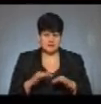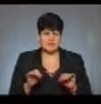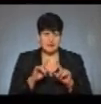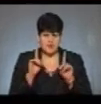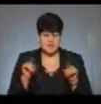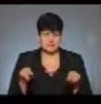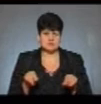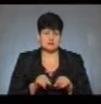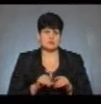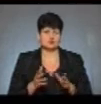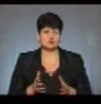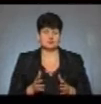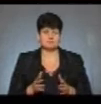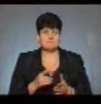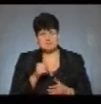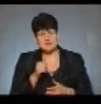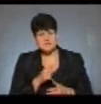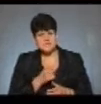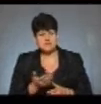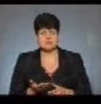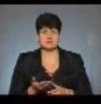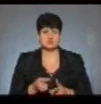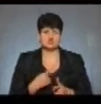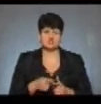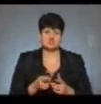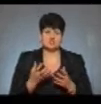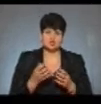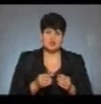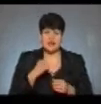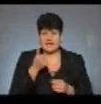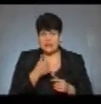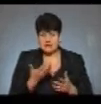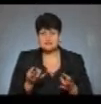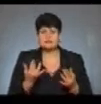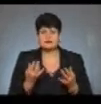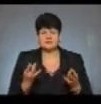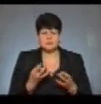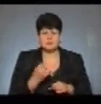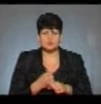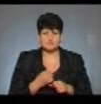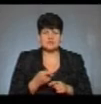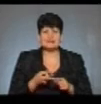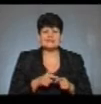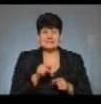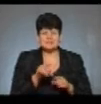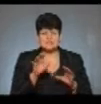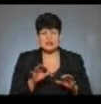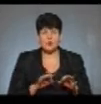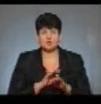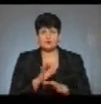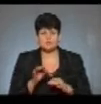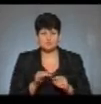механізм? Так, чи це місяць, чи це, можливо, ще через рік? І скільки треба працювати над цим законопроектом,